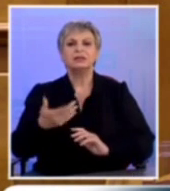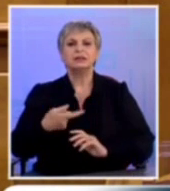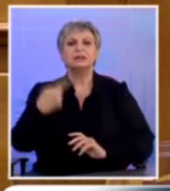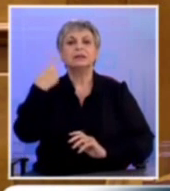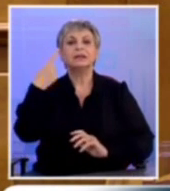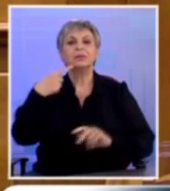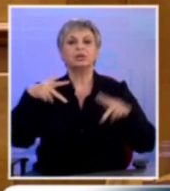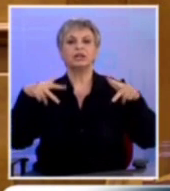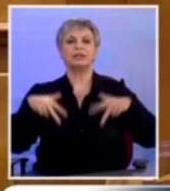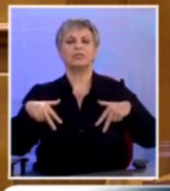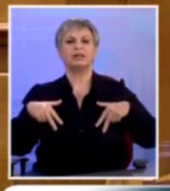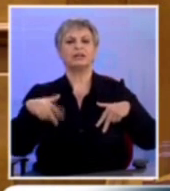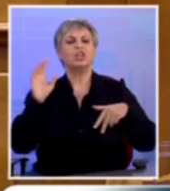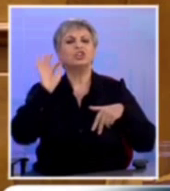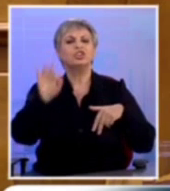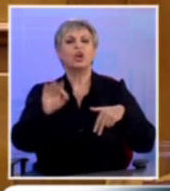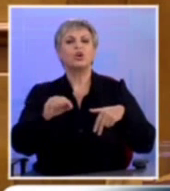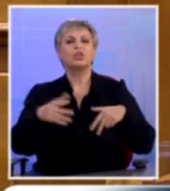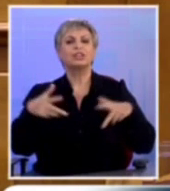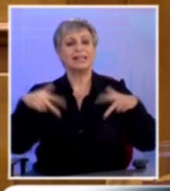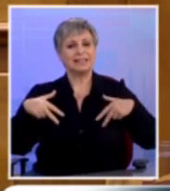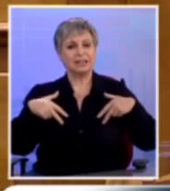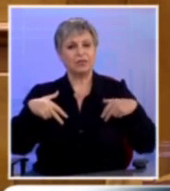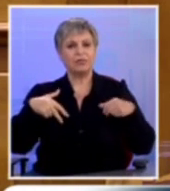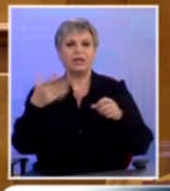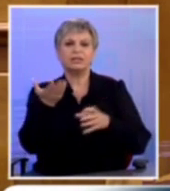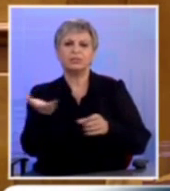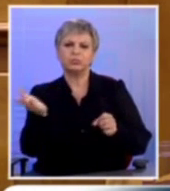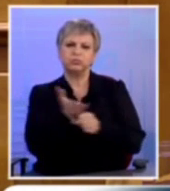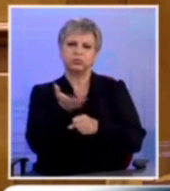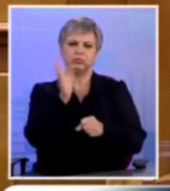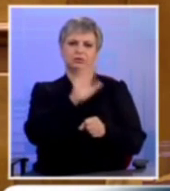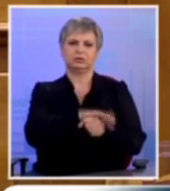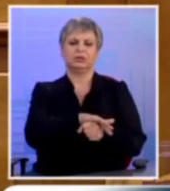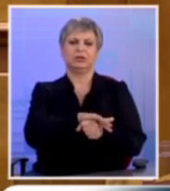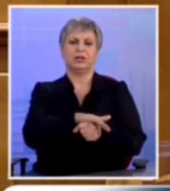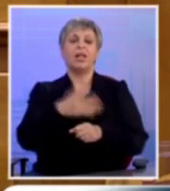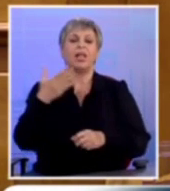Να ρίξει την κυβέρνηση ώστε να στείλει ένα μήνυμα σε όλη την Ευρώπη ότι το για